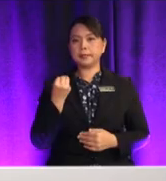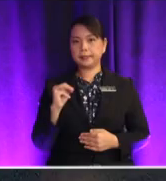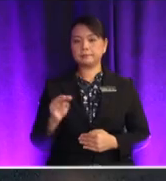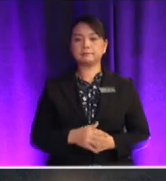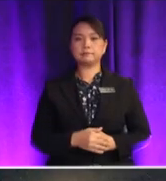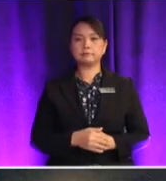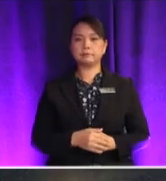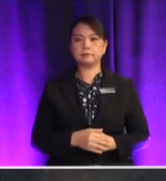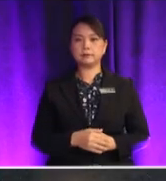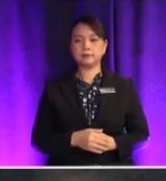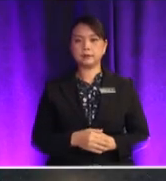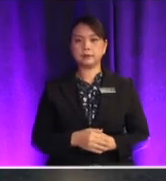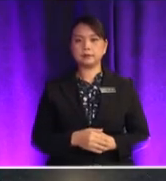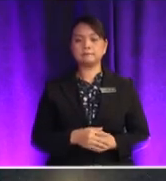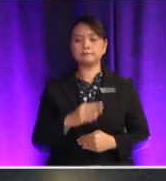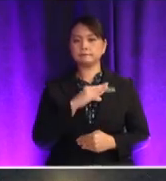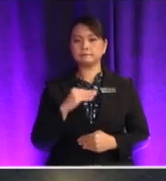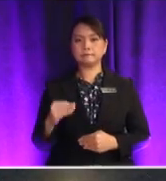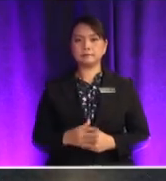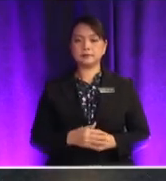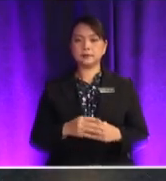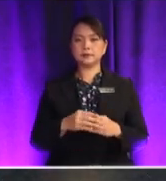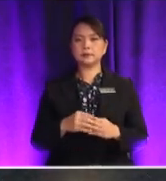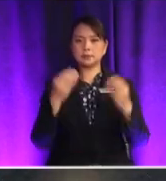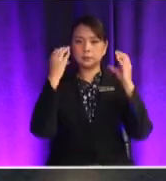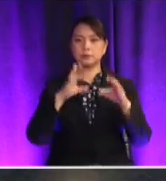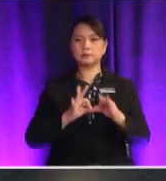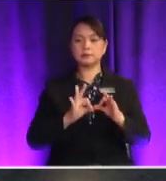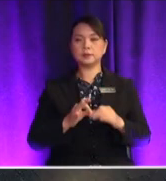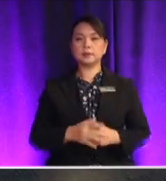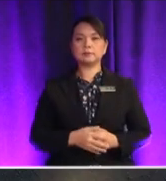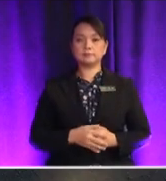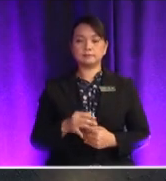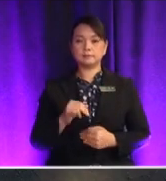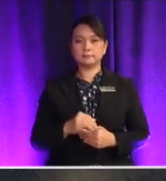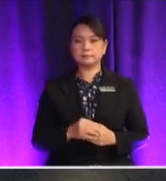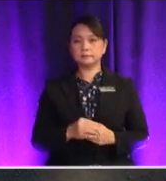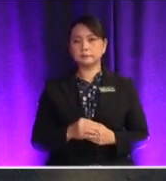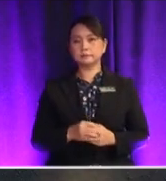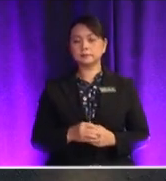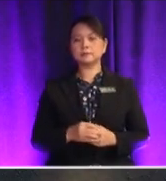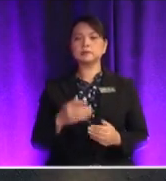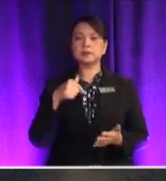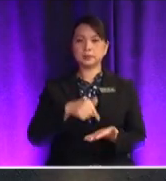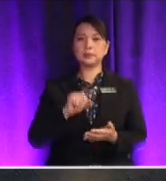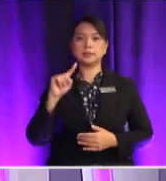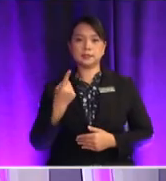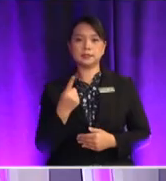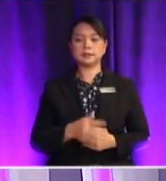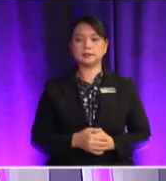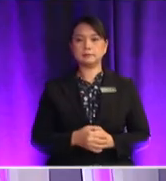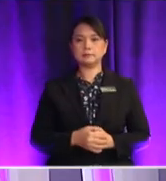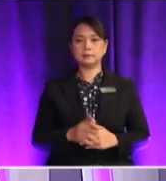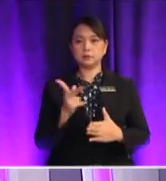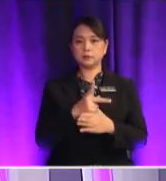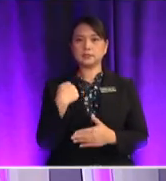cikgu Jilawati dan jurubahasa isyarat kita cikgu Kulina. Baiklah, sampai di sini sahaja mendengar atas kali ini. Ha, kalau